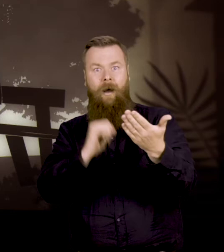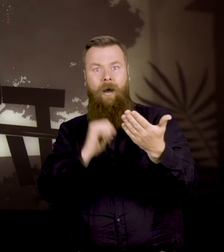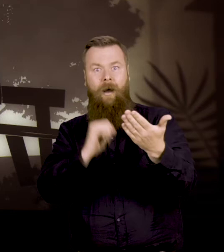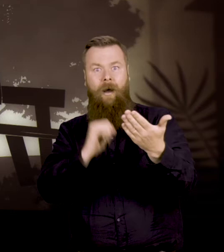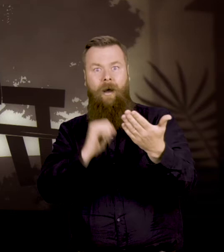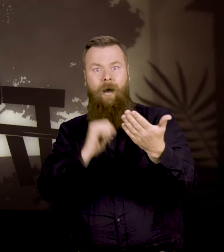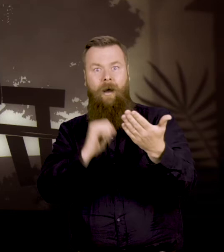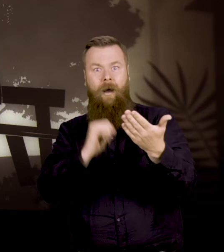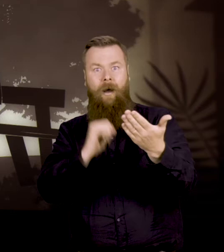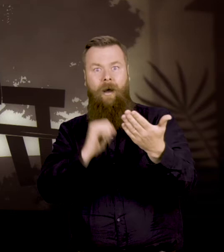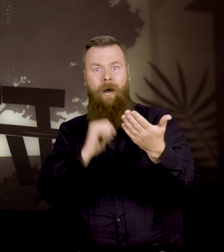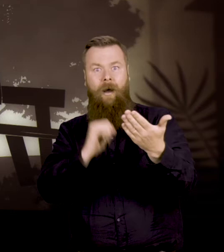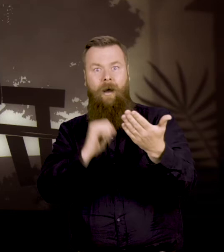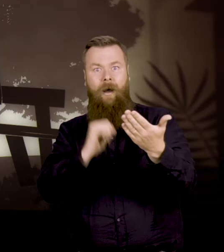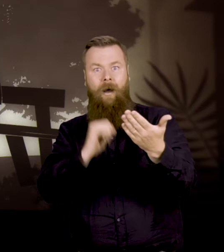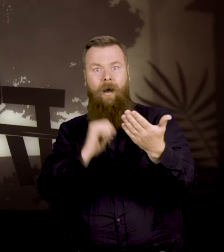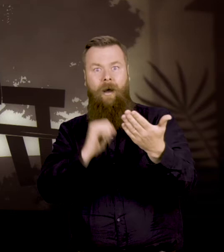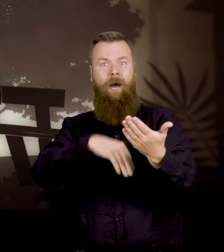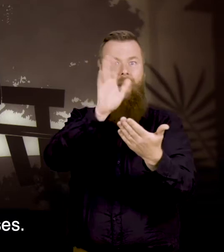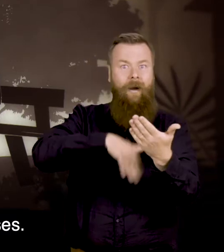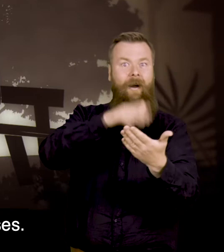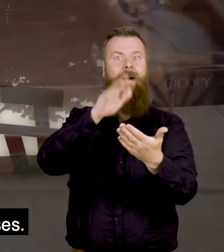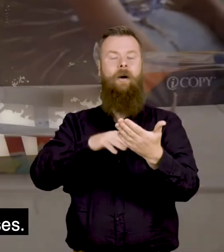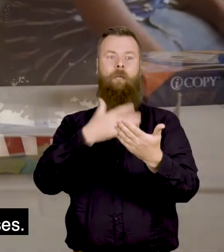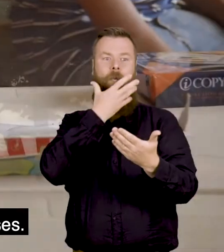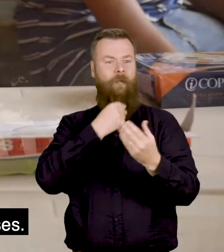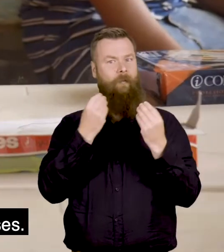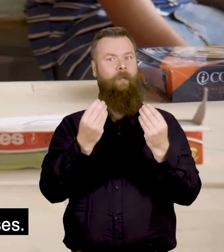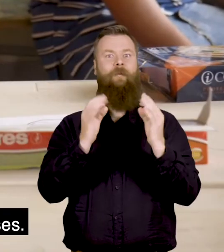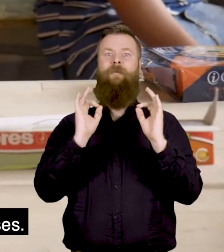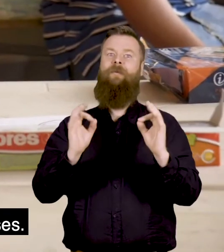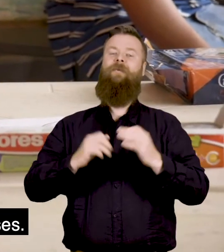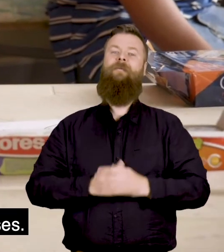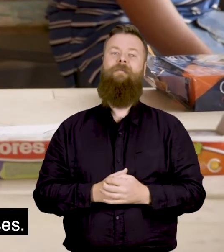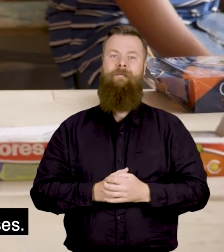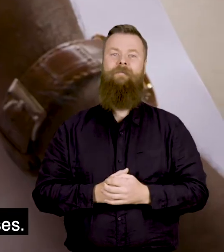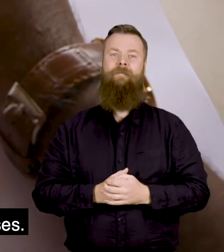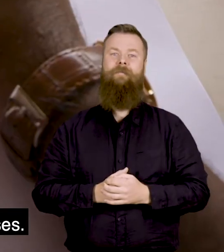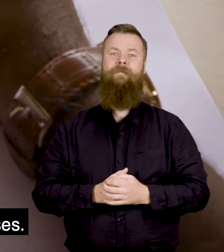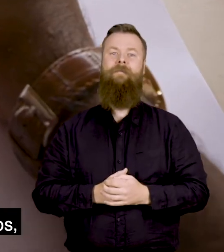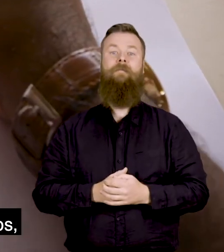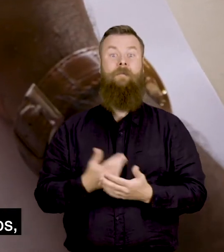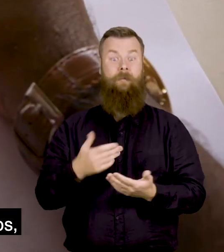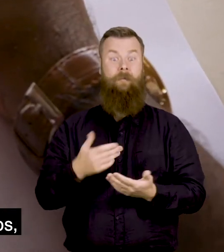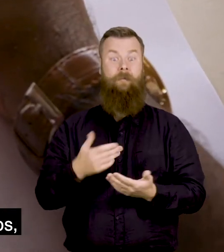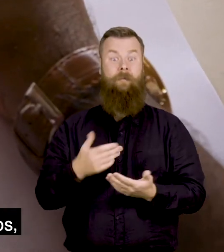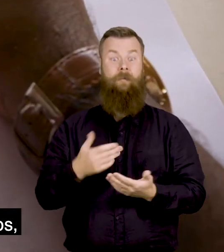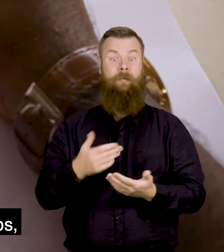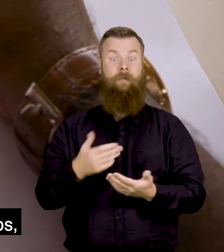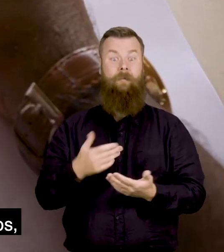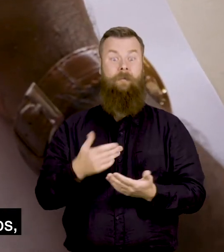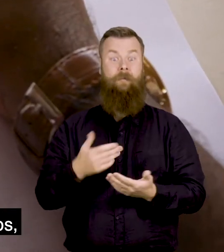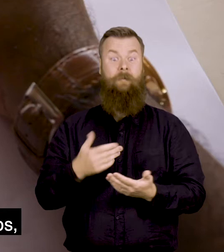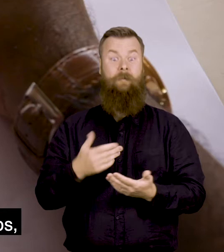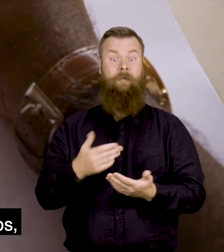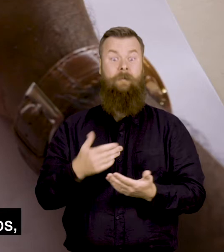noires, surveillé par une étudiante. J'ai appris à dessiner et à peindre de belles choses. Dans une